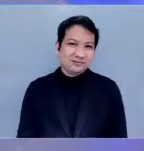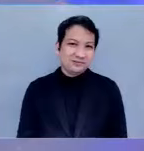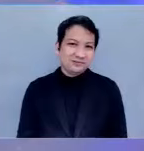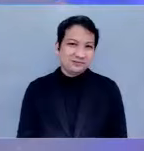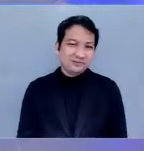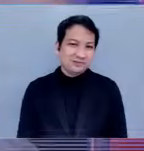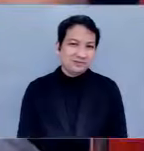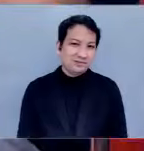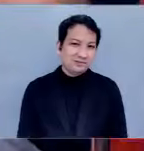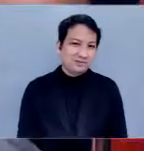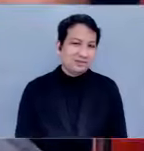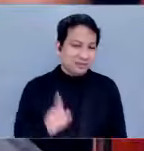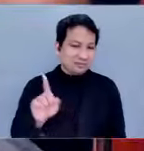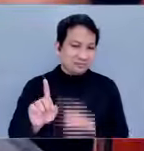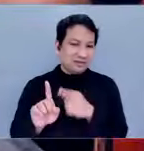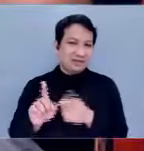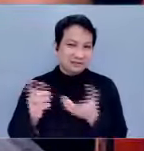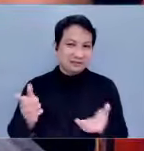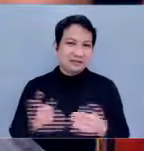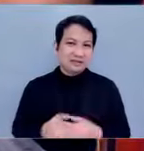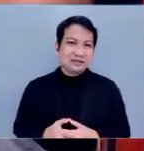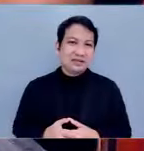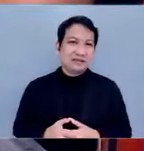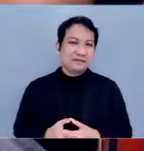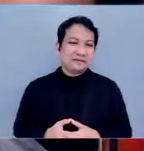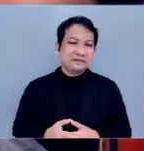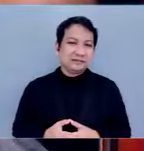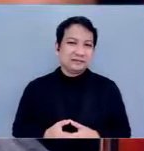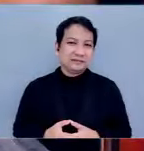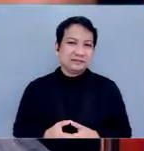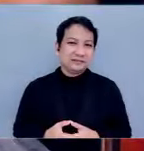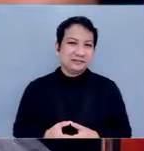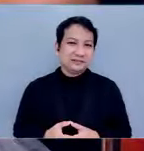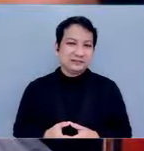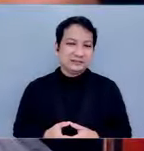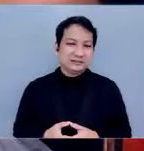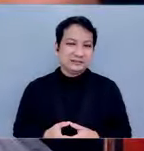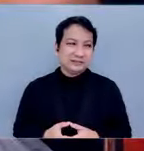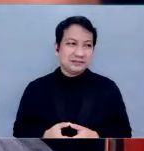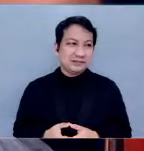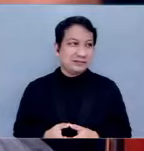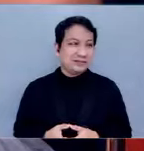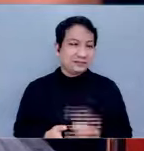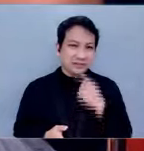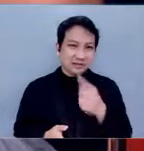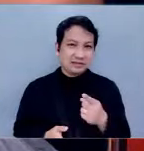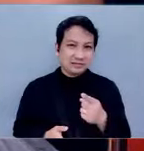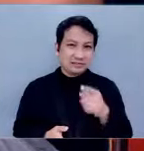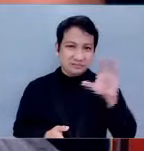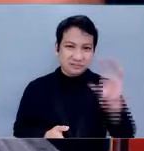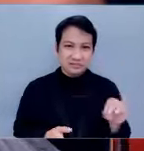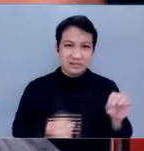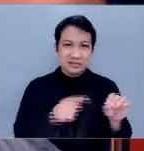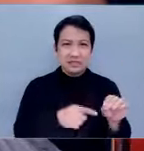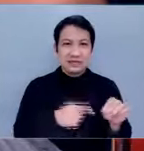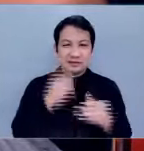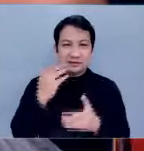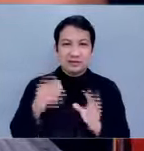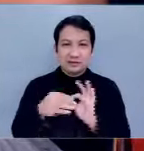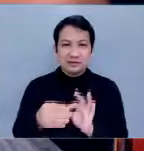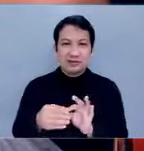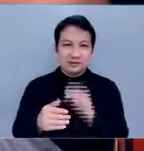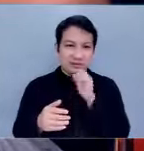siya yun. Very him talaga. Yeah. Diba? So, kita naman eh, parang very authentic. This is his, talaga, his ode to